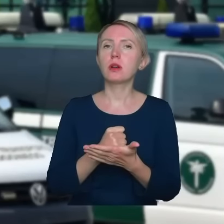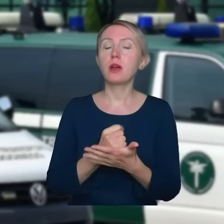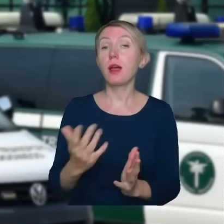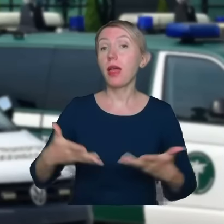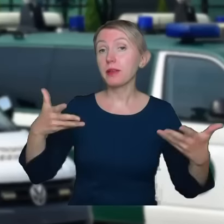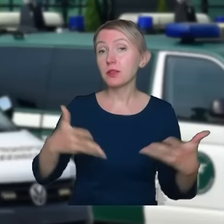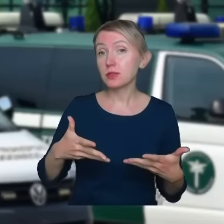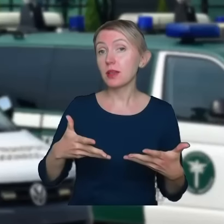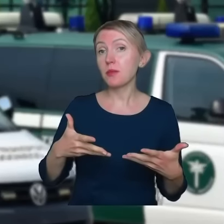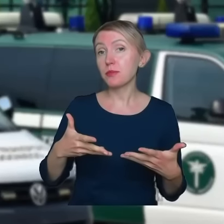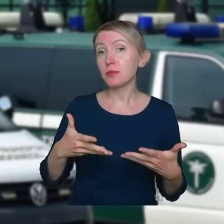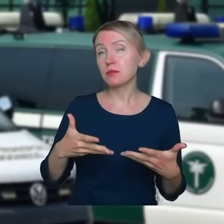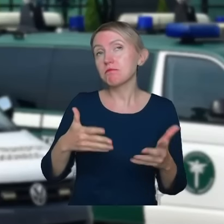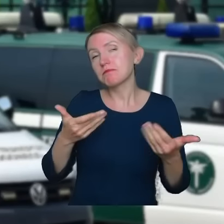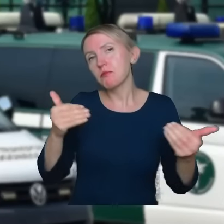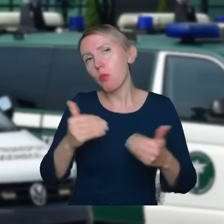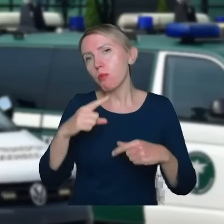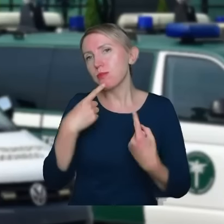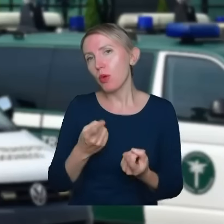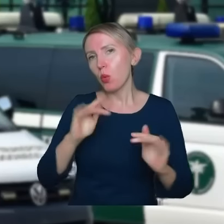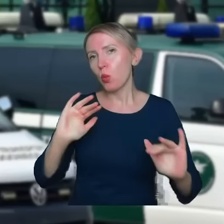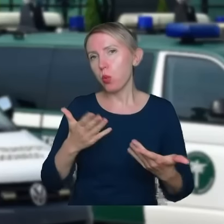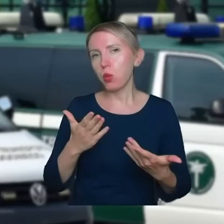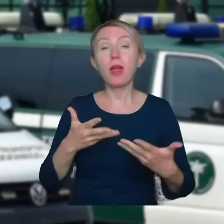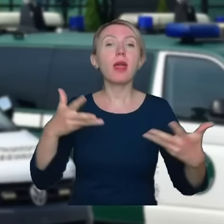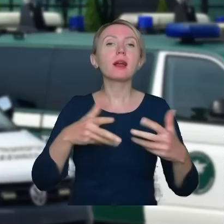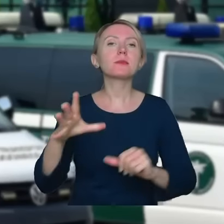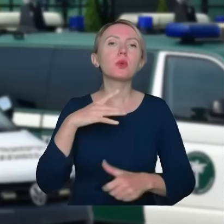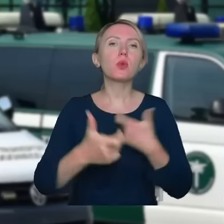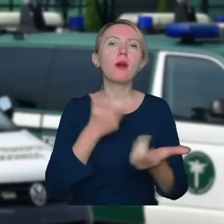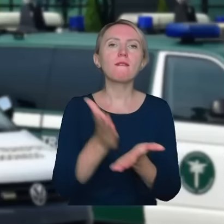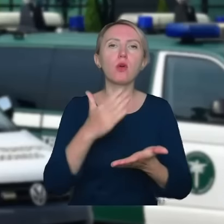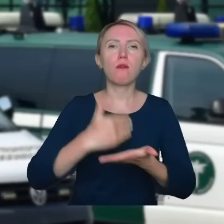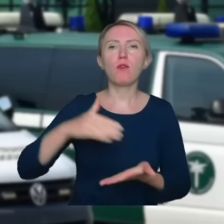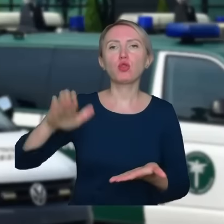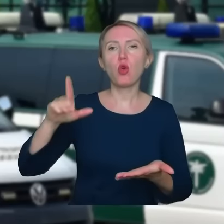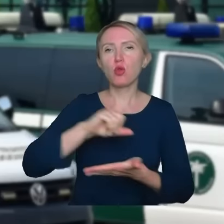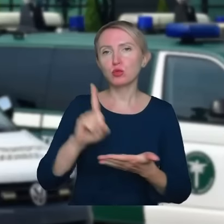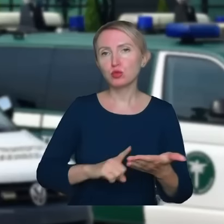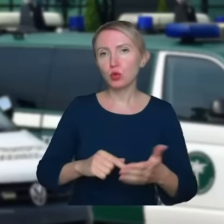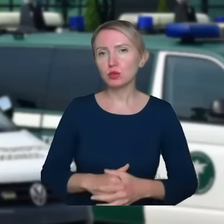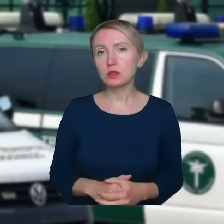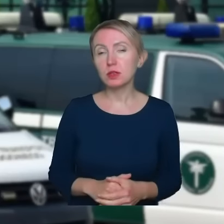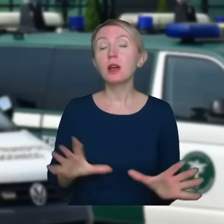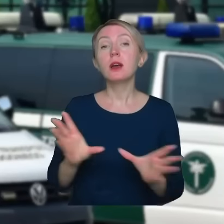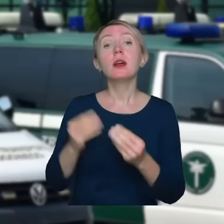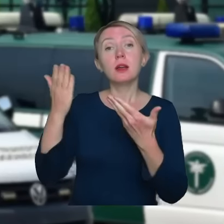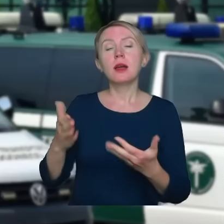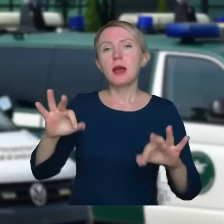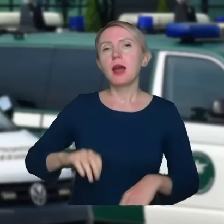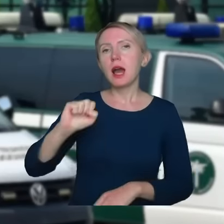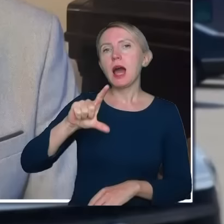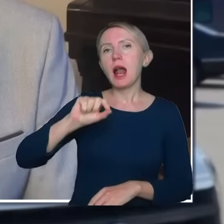egzaminów, jeżeli tak to tak można nazwać, przeprowadzonych w województwie dolnośląskim. Jest z nami pan Alwin